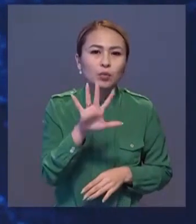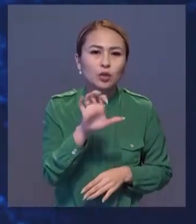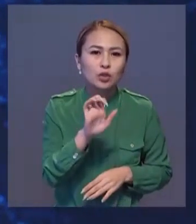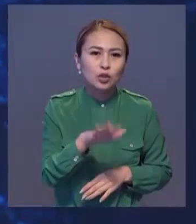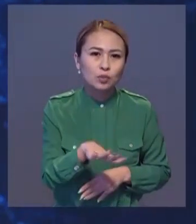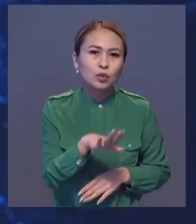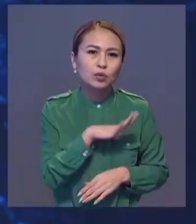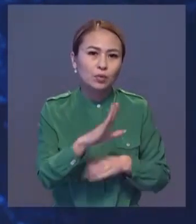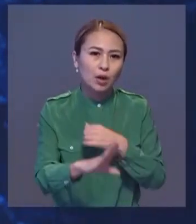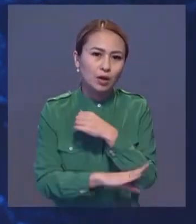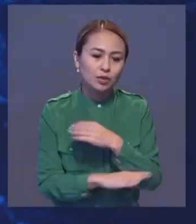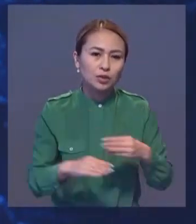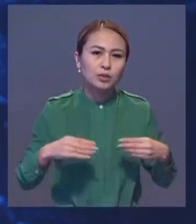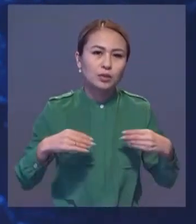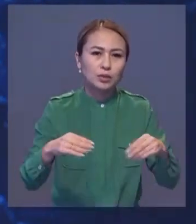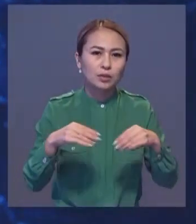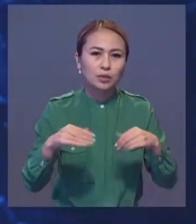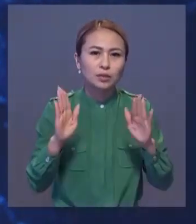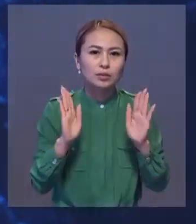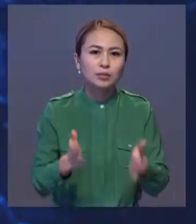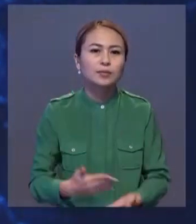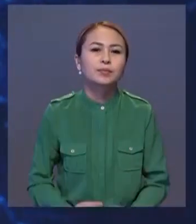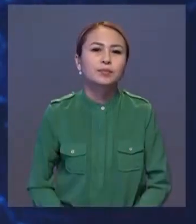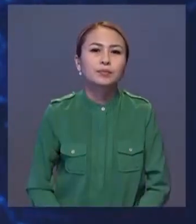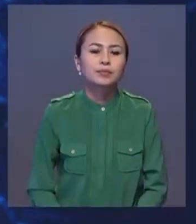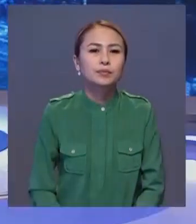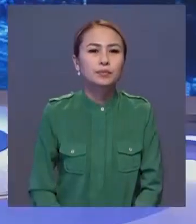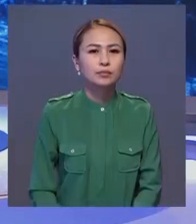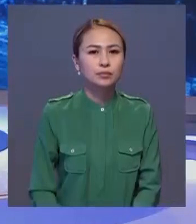Теміртауға 500 мың түп ағаш егіледі.